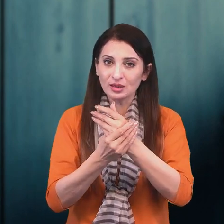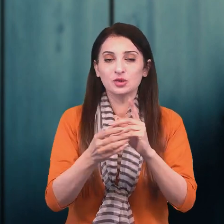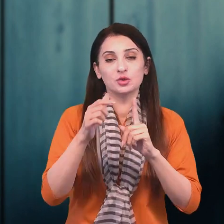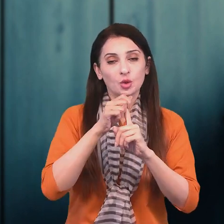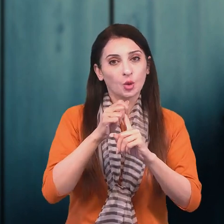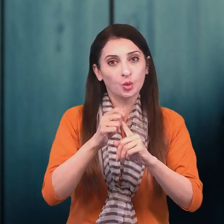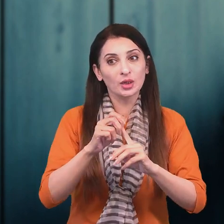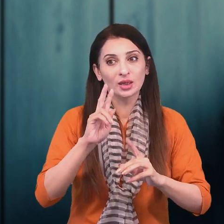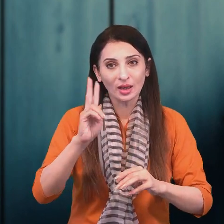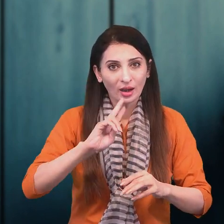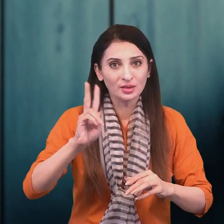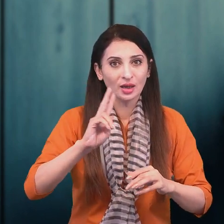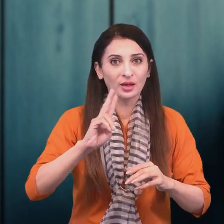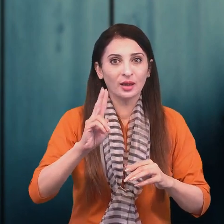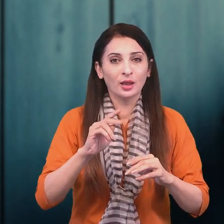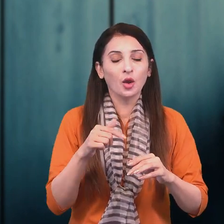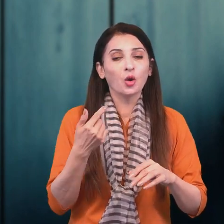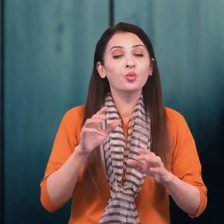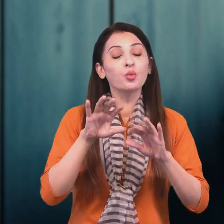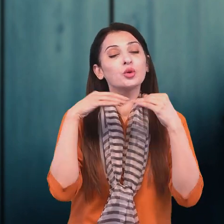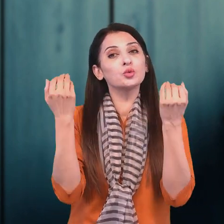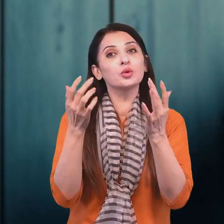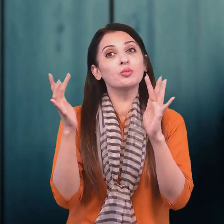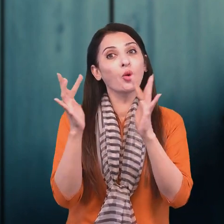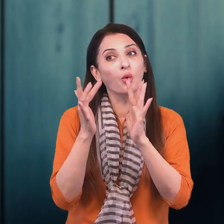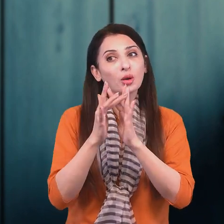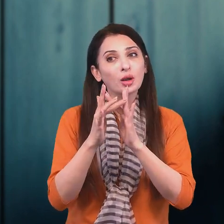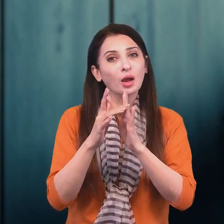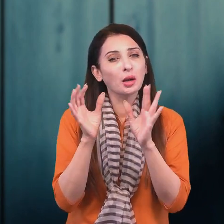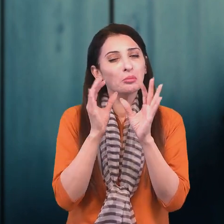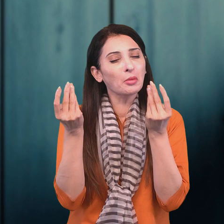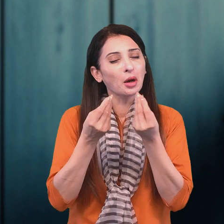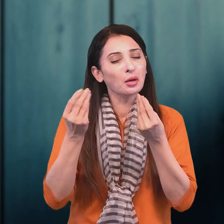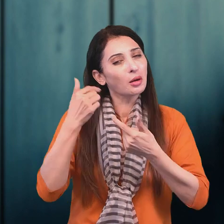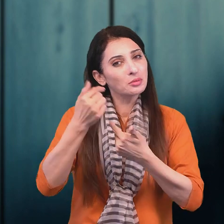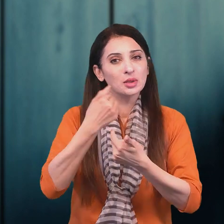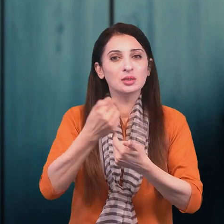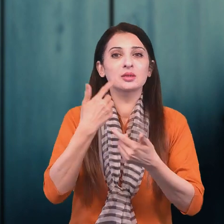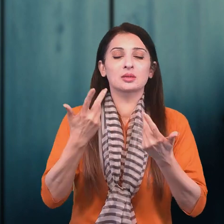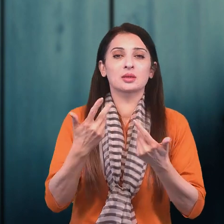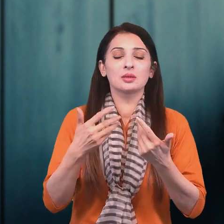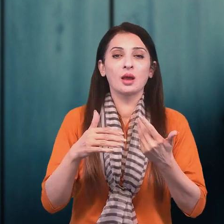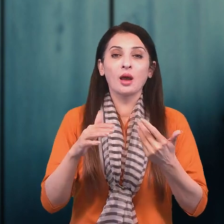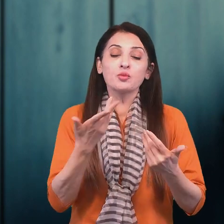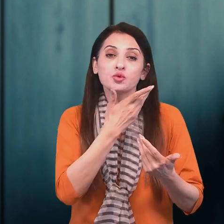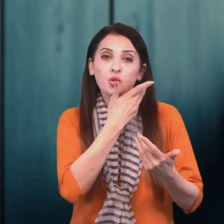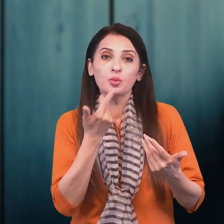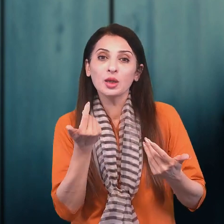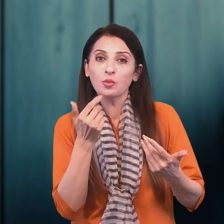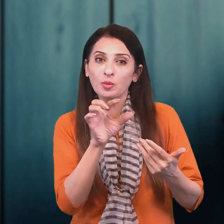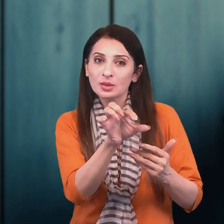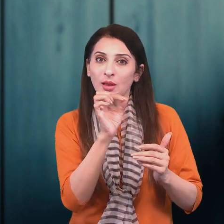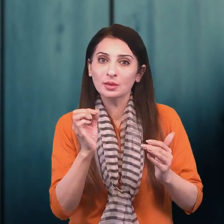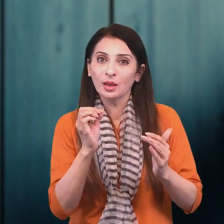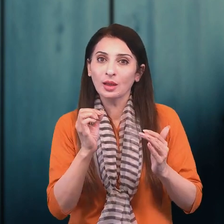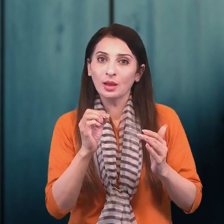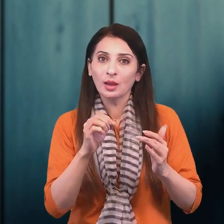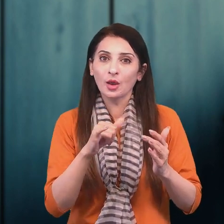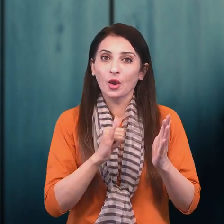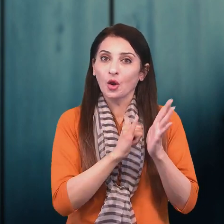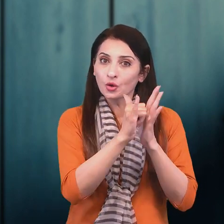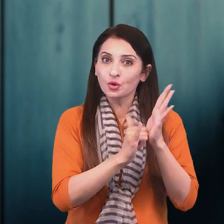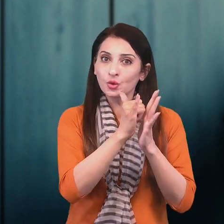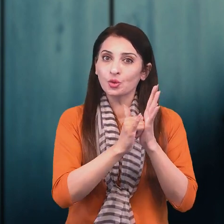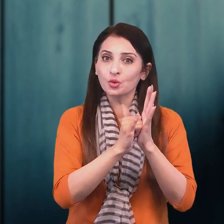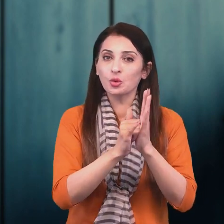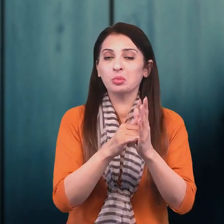ہیں کہ پوری دنیا میں آن لائن کورسز موجود ہیں. آپ جس چیز میں آگے بڑھنا چاہتے ہیں، یوٹیوب